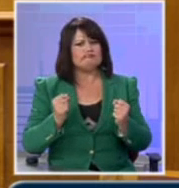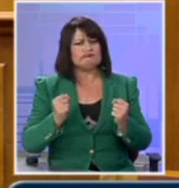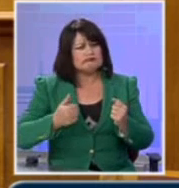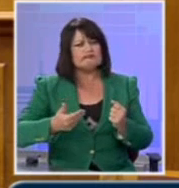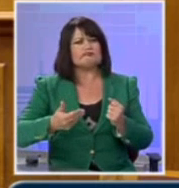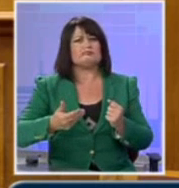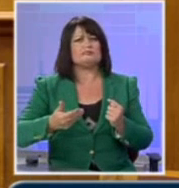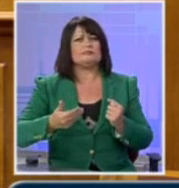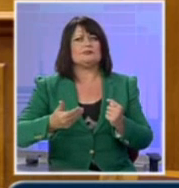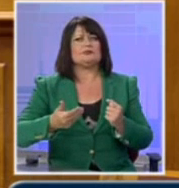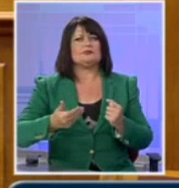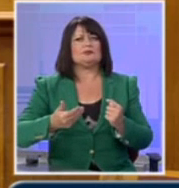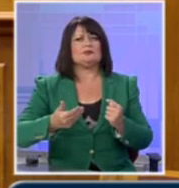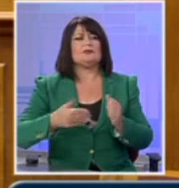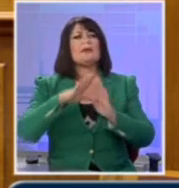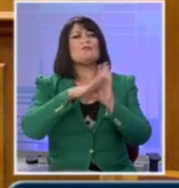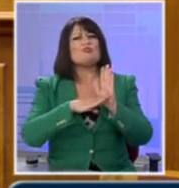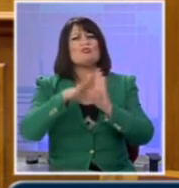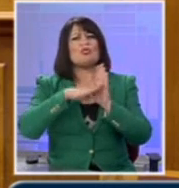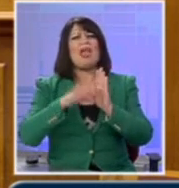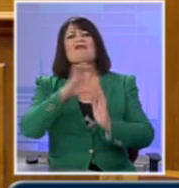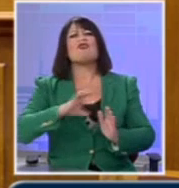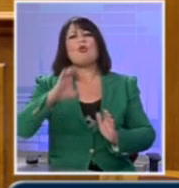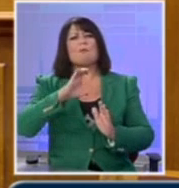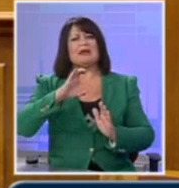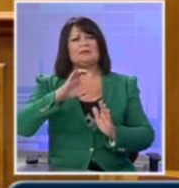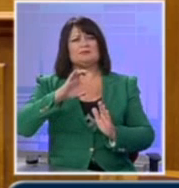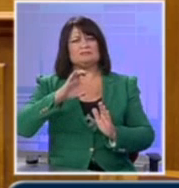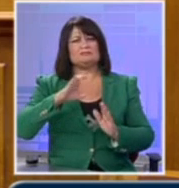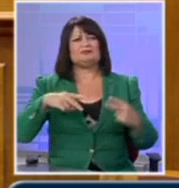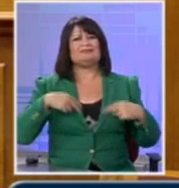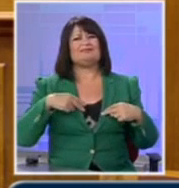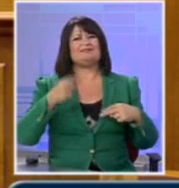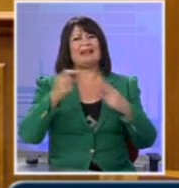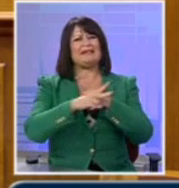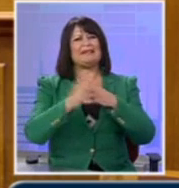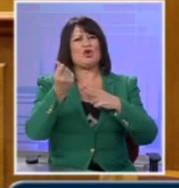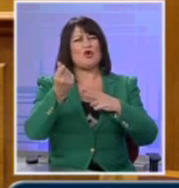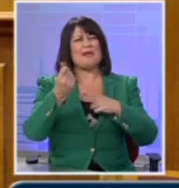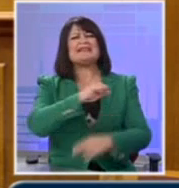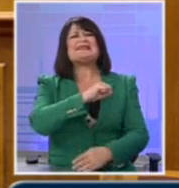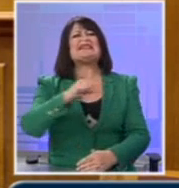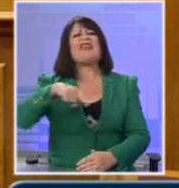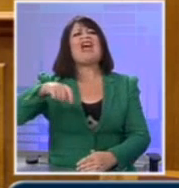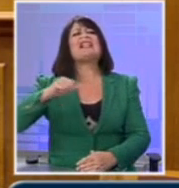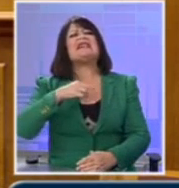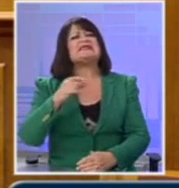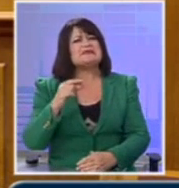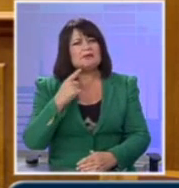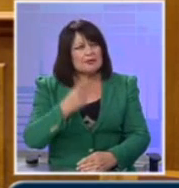αξιοποίηση των προγραμμάτων, των κοινοτικών προγραμμάτων. Ο κύριος Σταθάκης εξήγησε ότι αυτό είναι